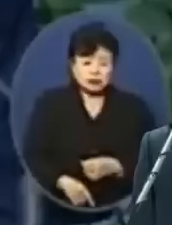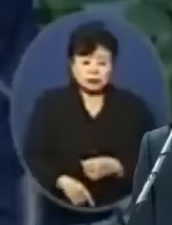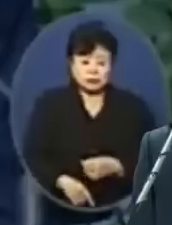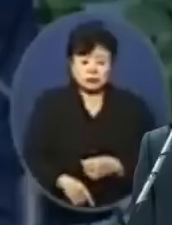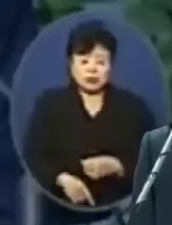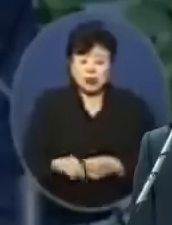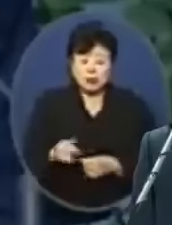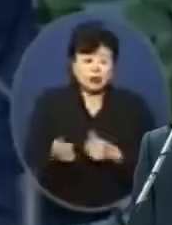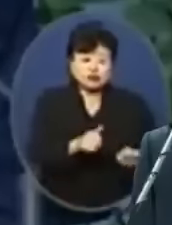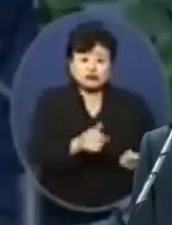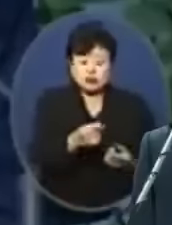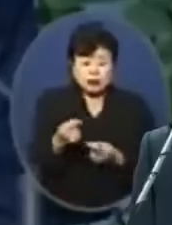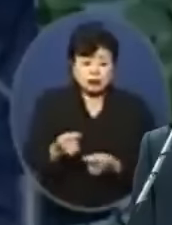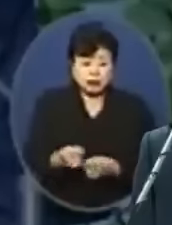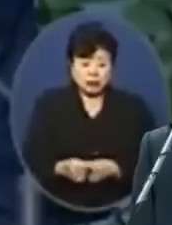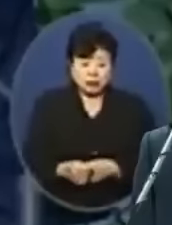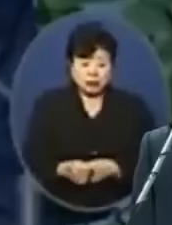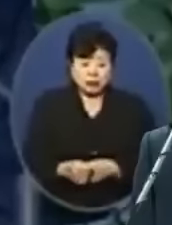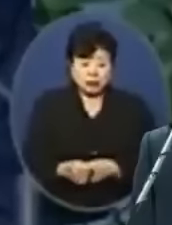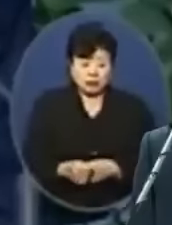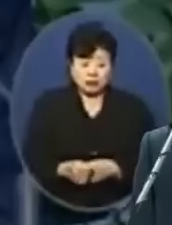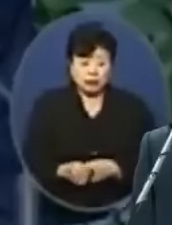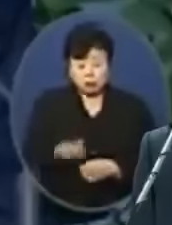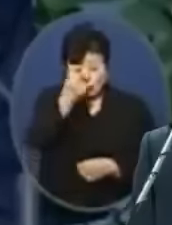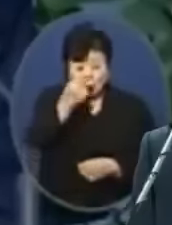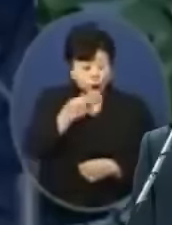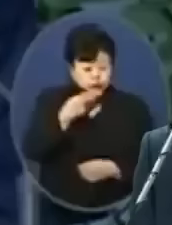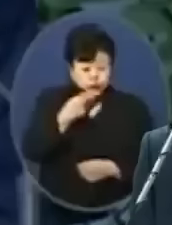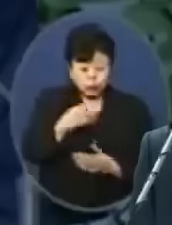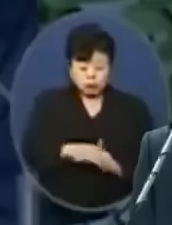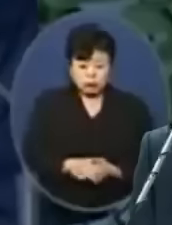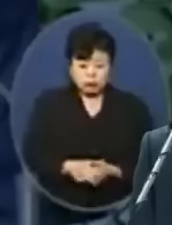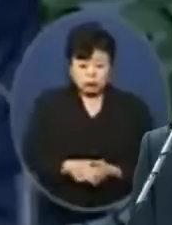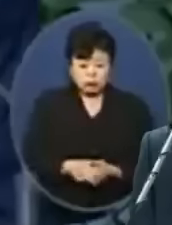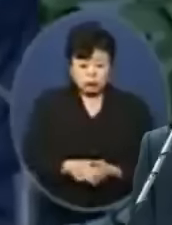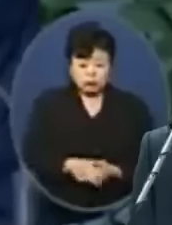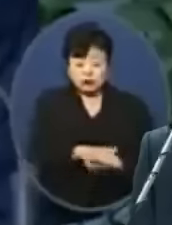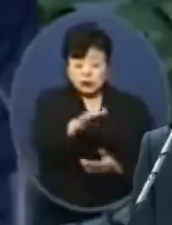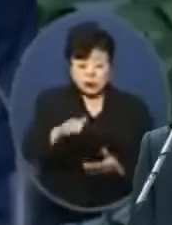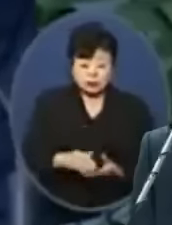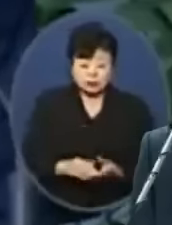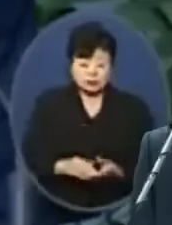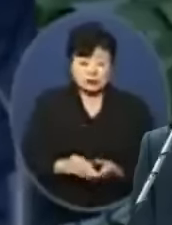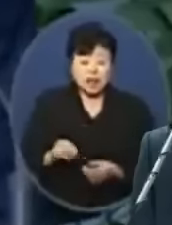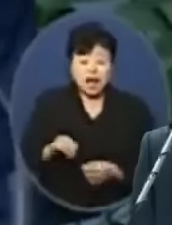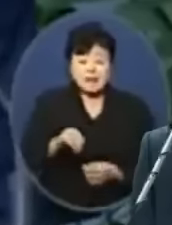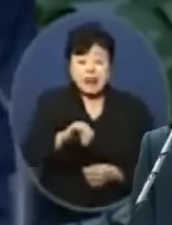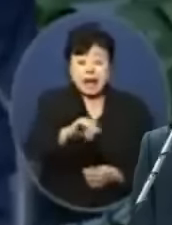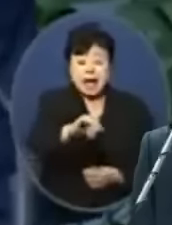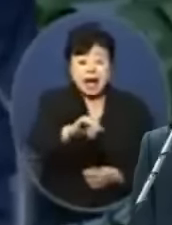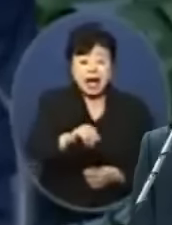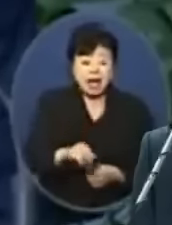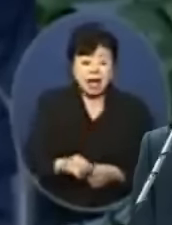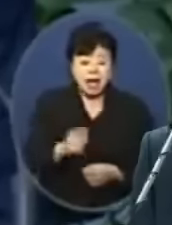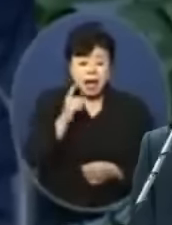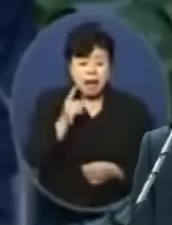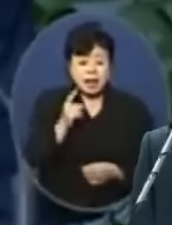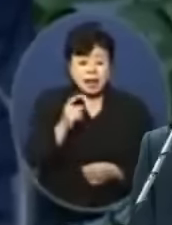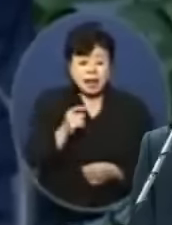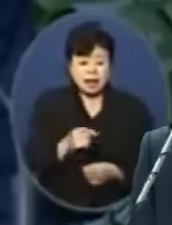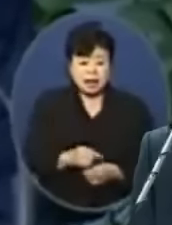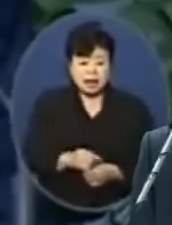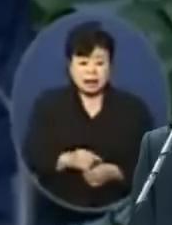벌레 한 마리 죽였는데 무슨 그런 이한 법석이냐. 우리가 아메바 벌레 한 마리에